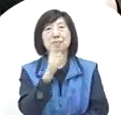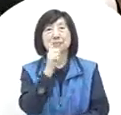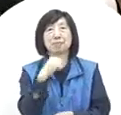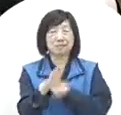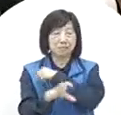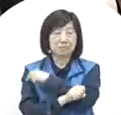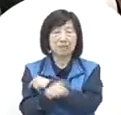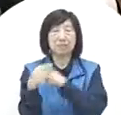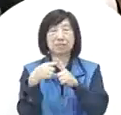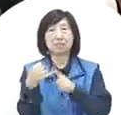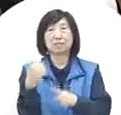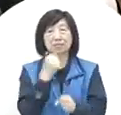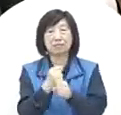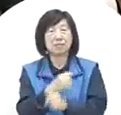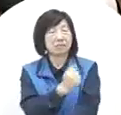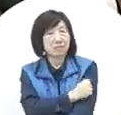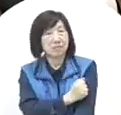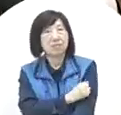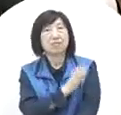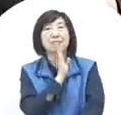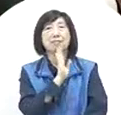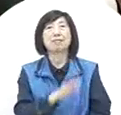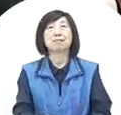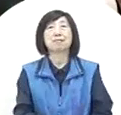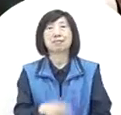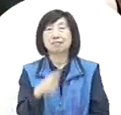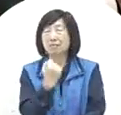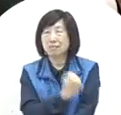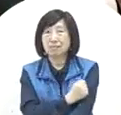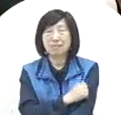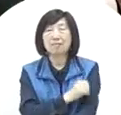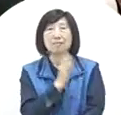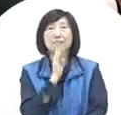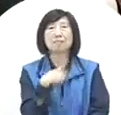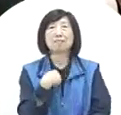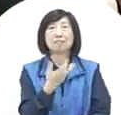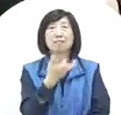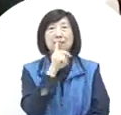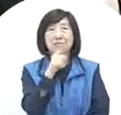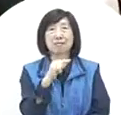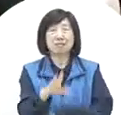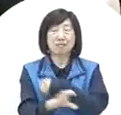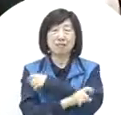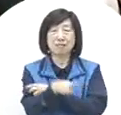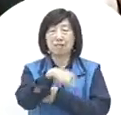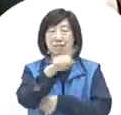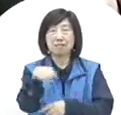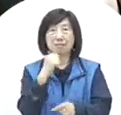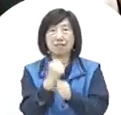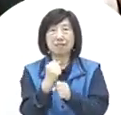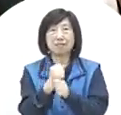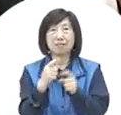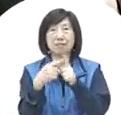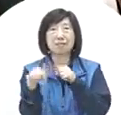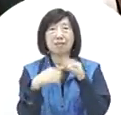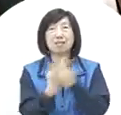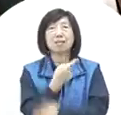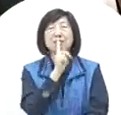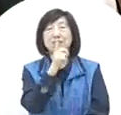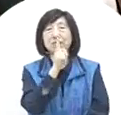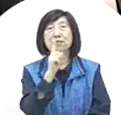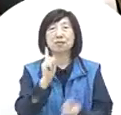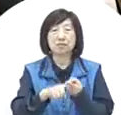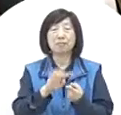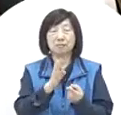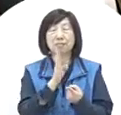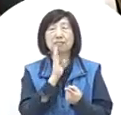仁辛苦，我们的基层同仁辛苦，基层同仁辛苦不用嘴巴讲的，基层同仁辛苦都是嘴巴讲的，有责